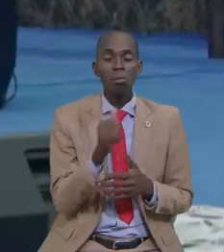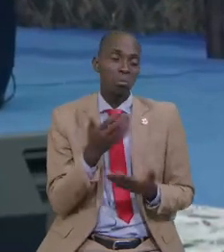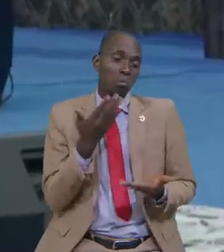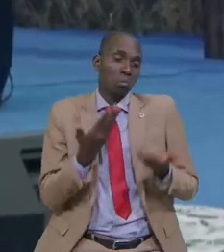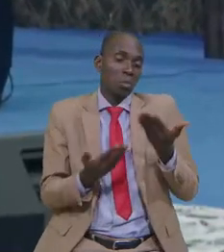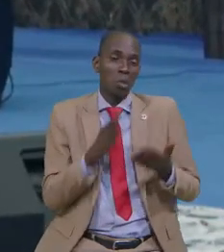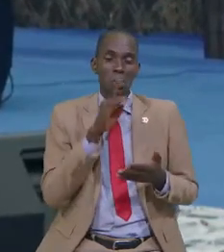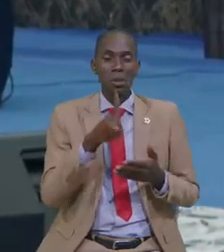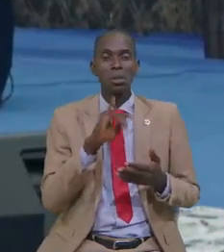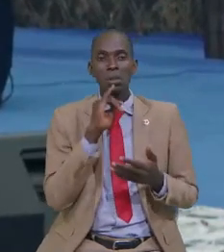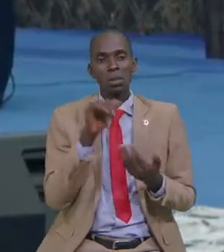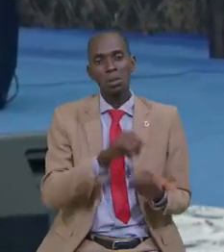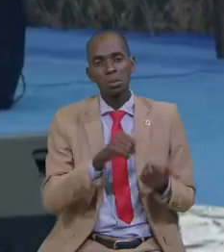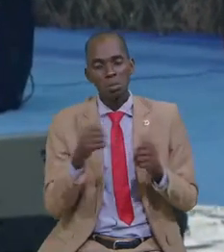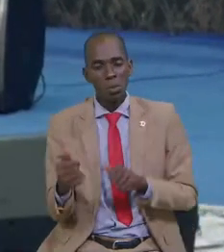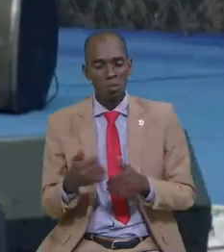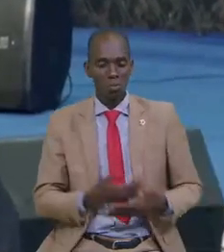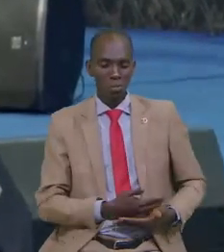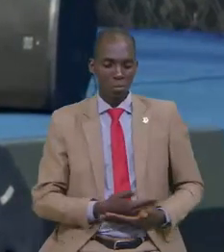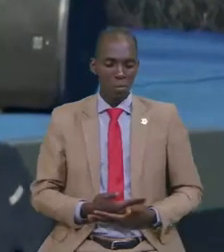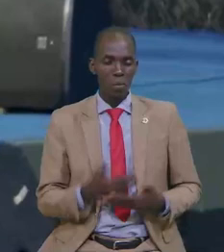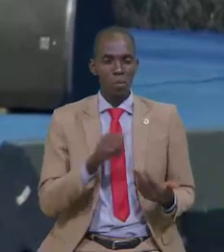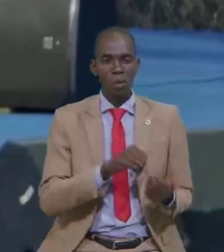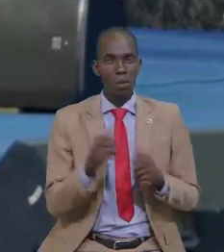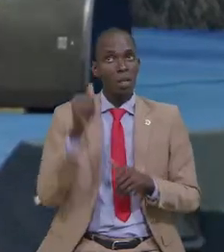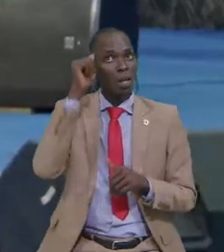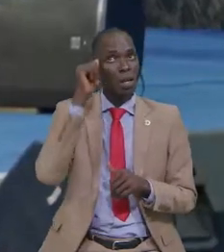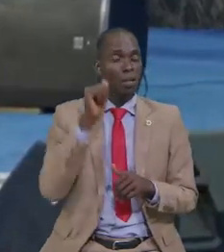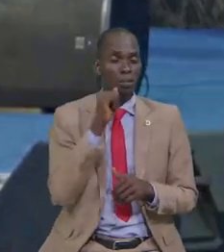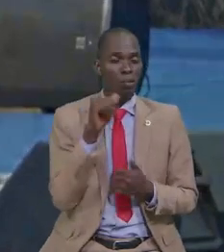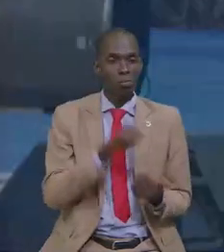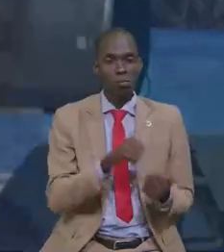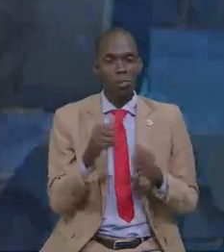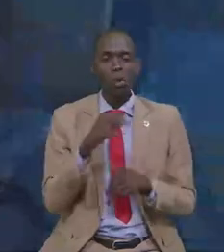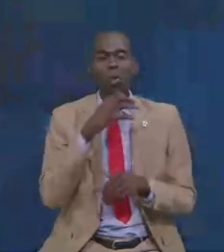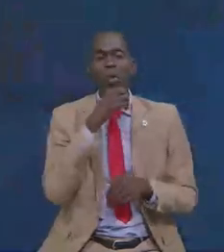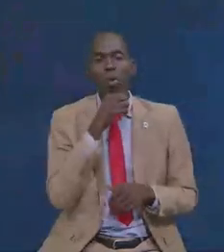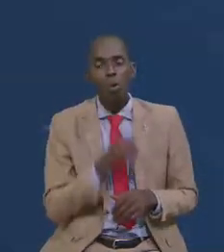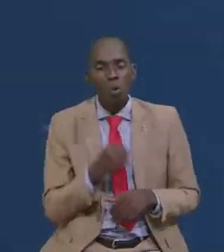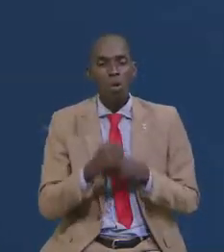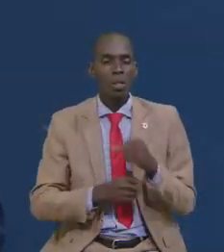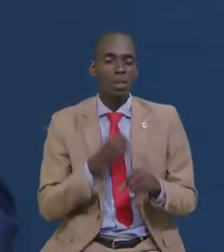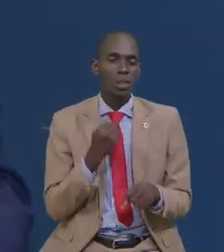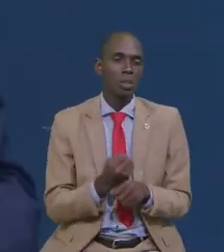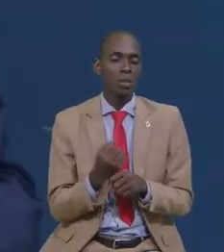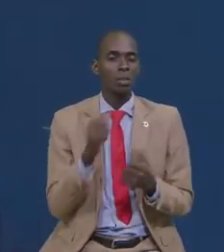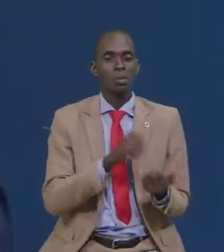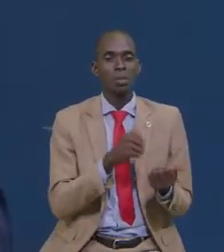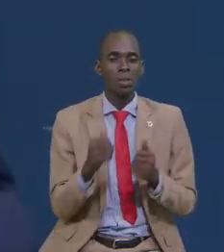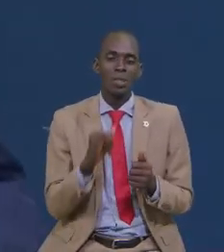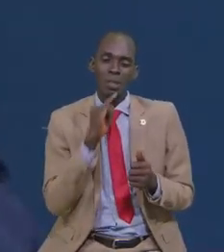Mais celui qui ne croit pas, même s'il est baptisé, le baptême de l'enfance,